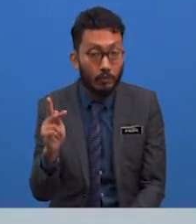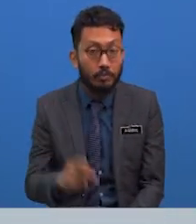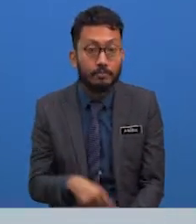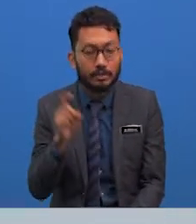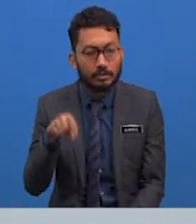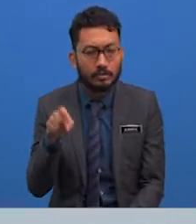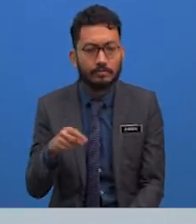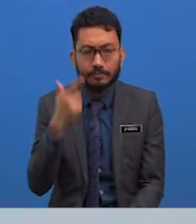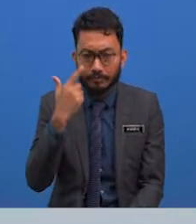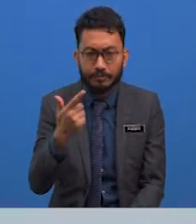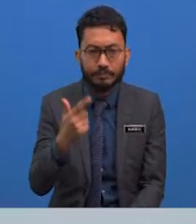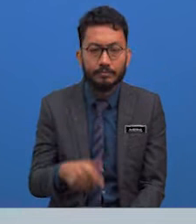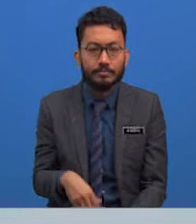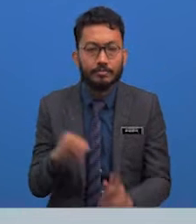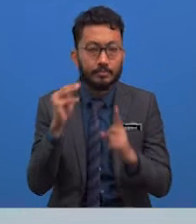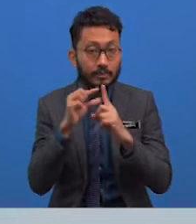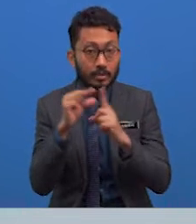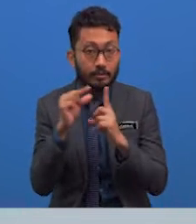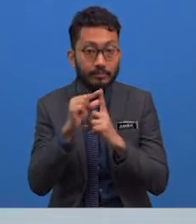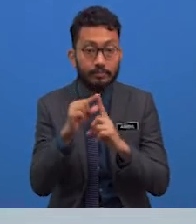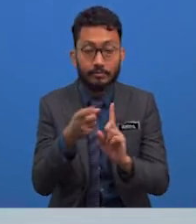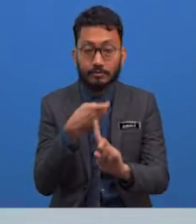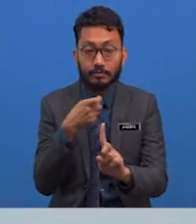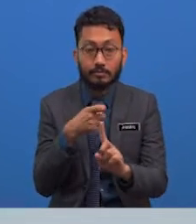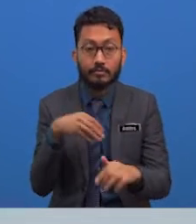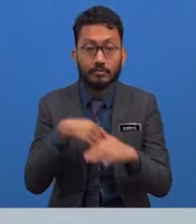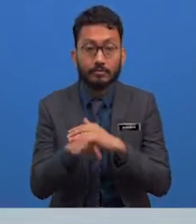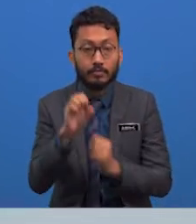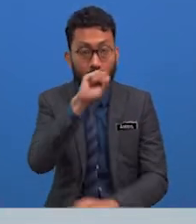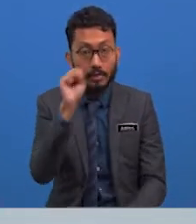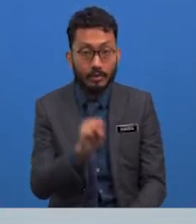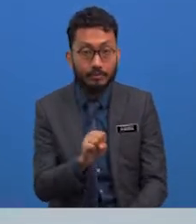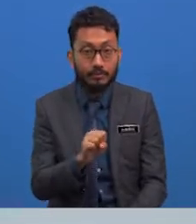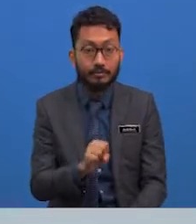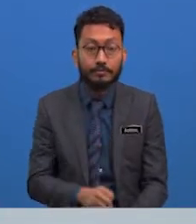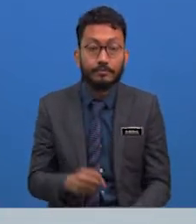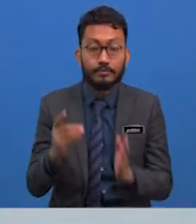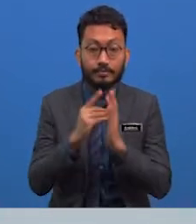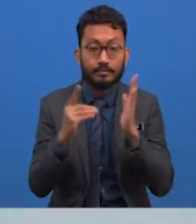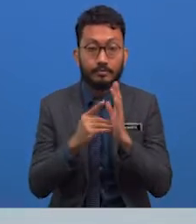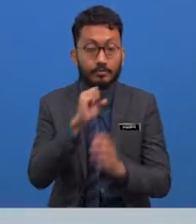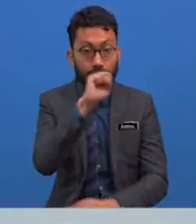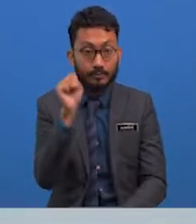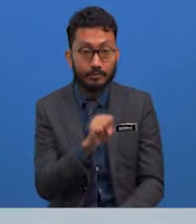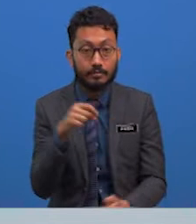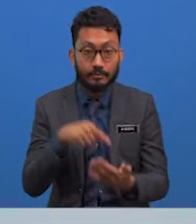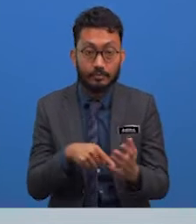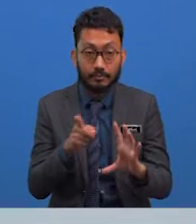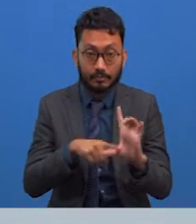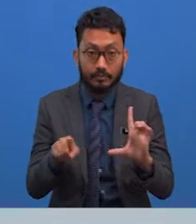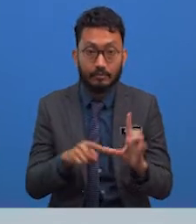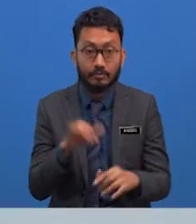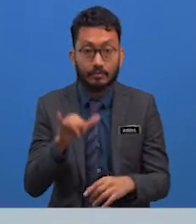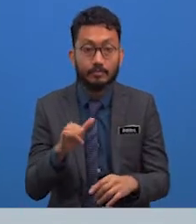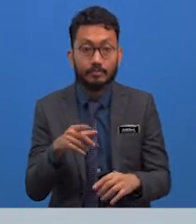ini, murid-murid perlu melihat perkataan dari di dalam soalan. Berdasarkan soalan, sudut dongak